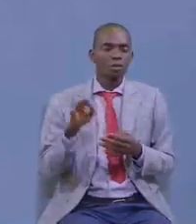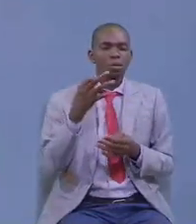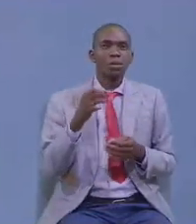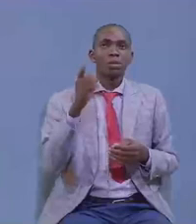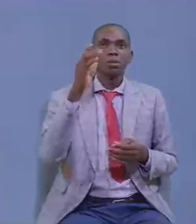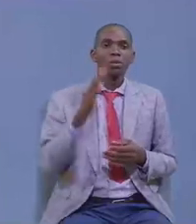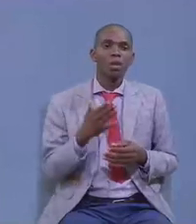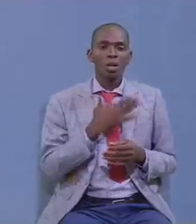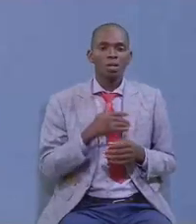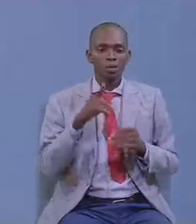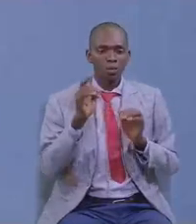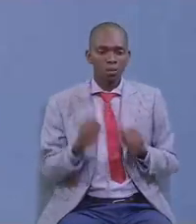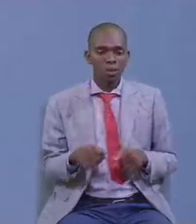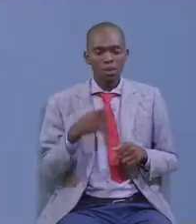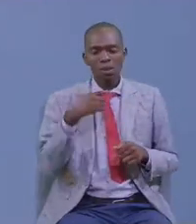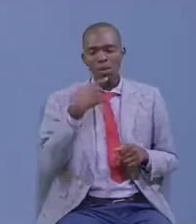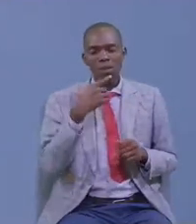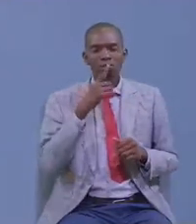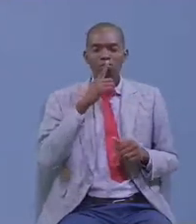Et tu peux dire vraiment,